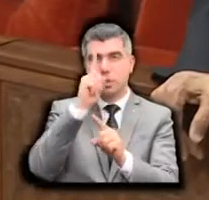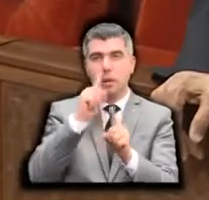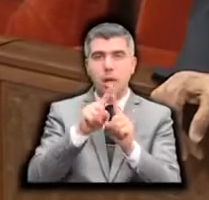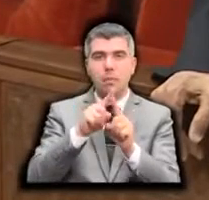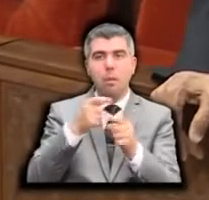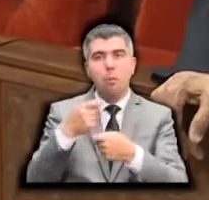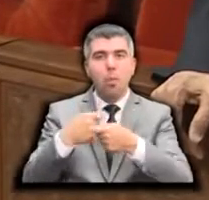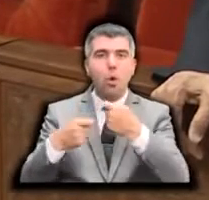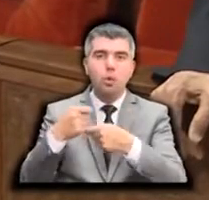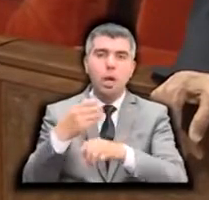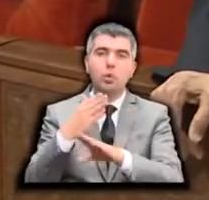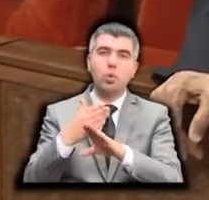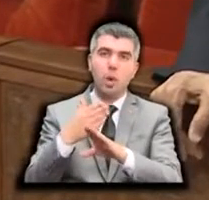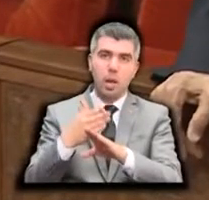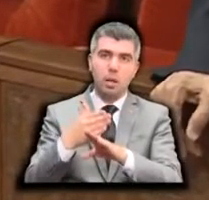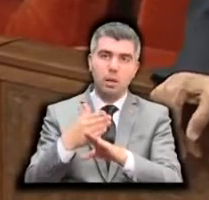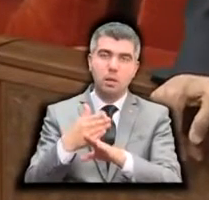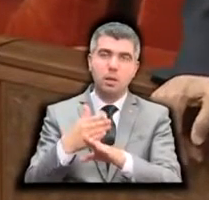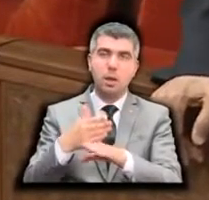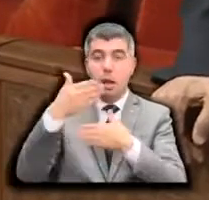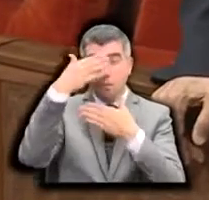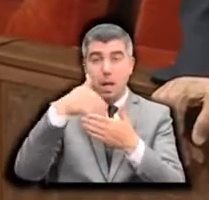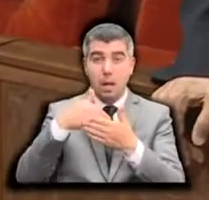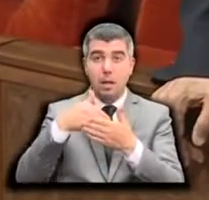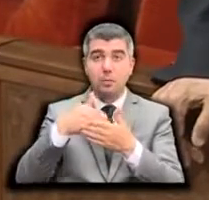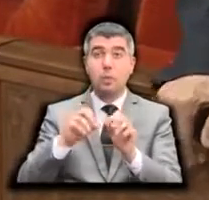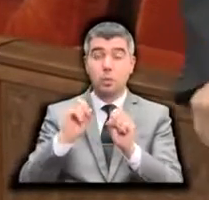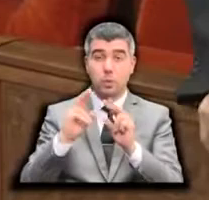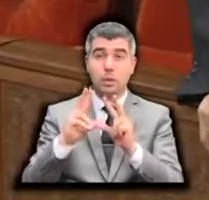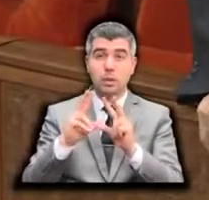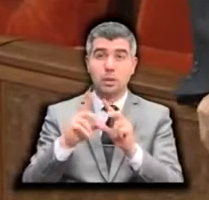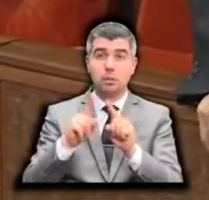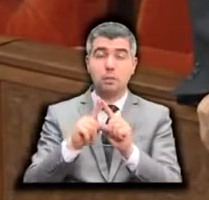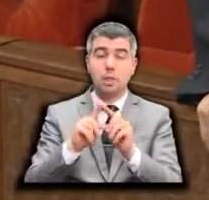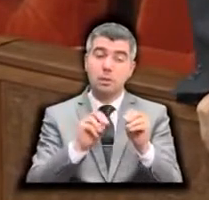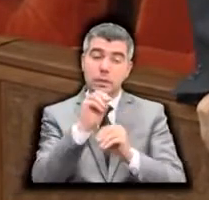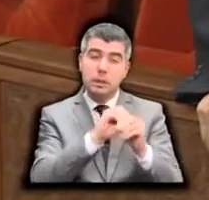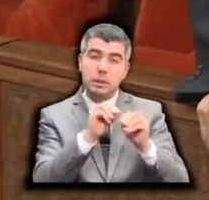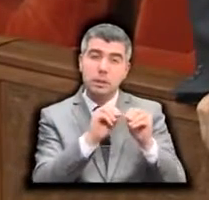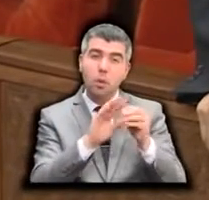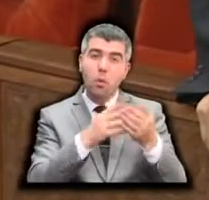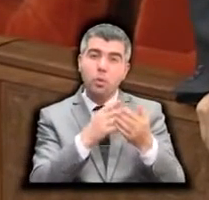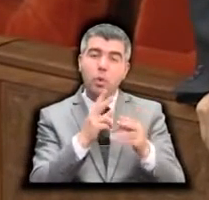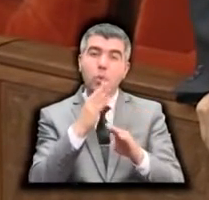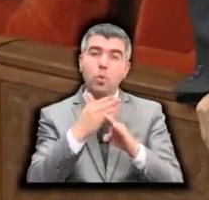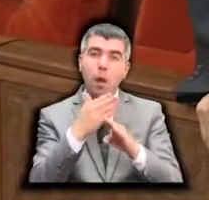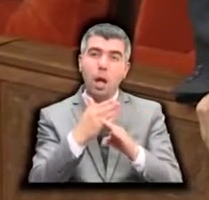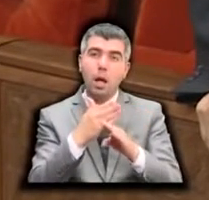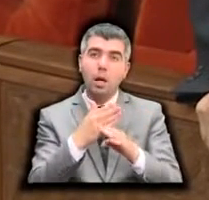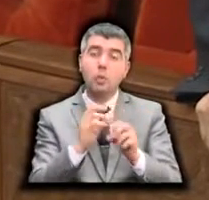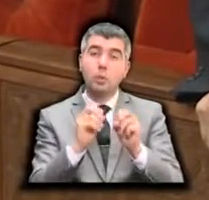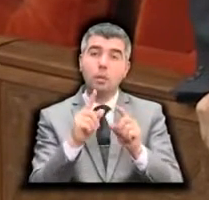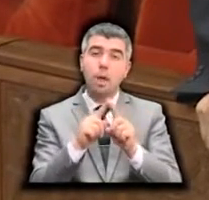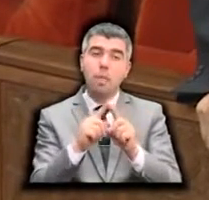السكر. راه المغرب القيمه ممكن يكرر يصفي السكر بواحد القيمه